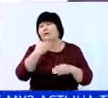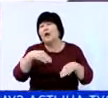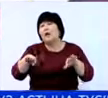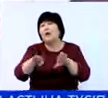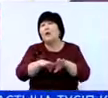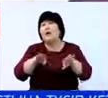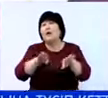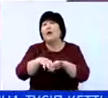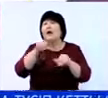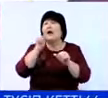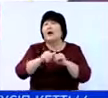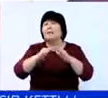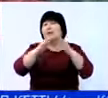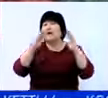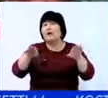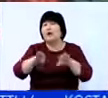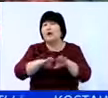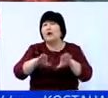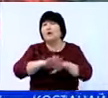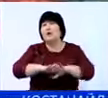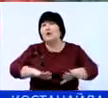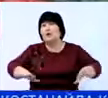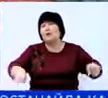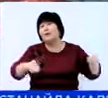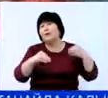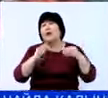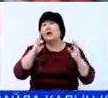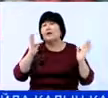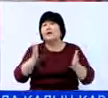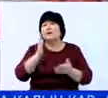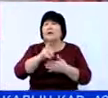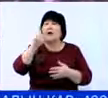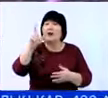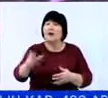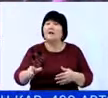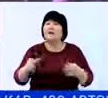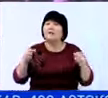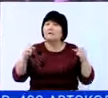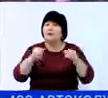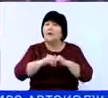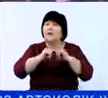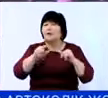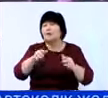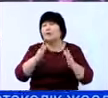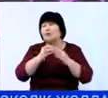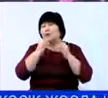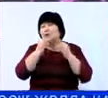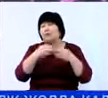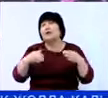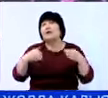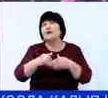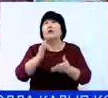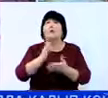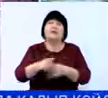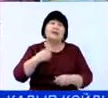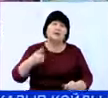құрақтыстар. Әрбір шаңырақта құрақ көрпе, көрпеше, жастық болса адамның басы құралады. Сол үйде береке, бірлік болады дейді